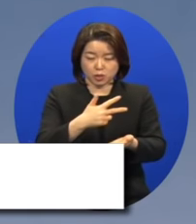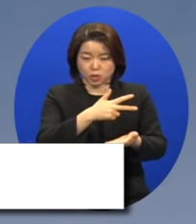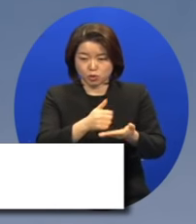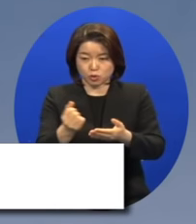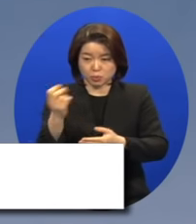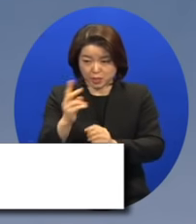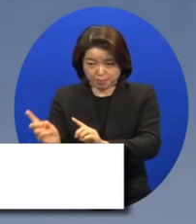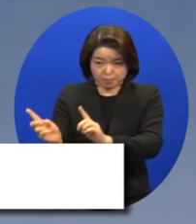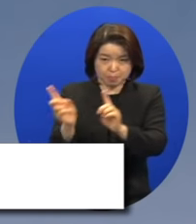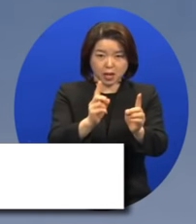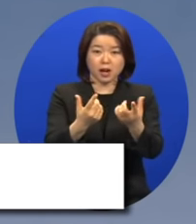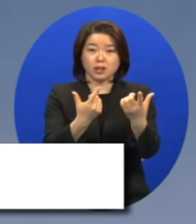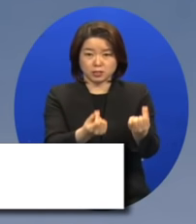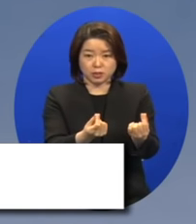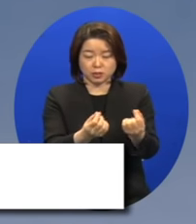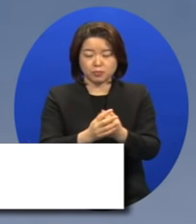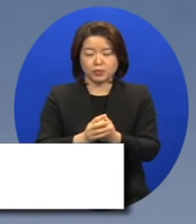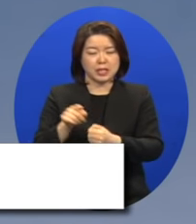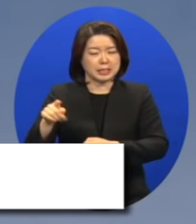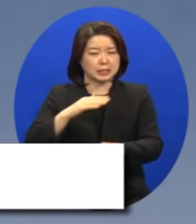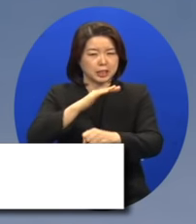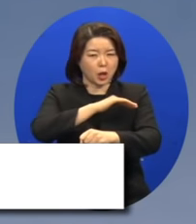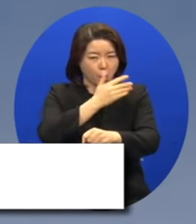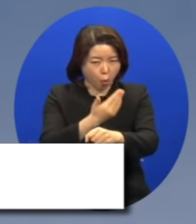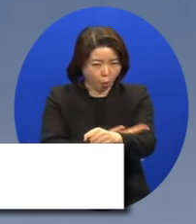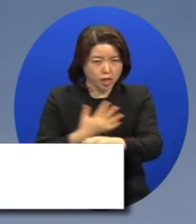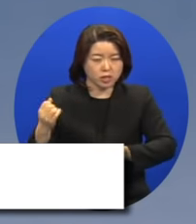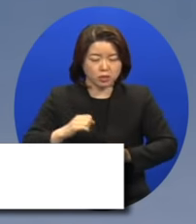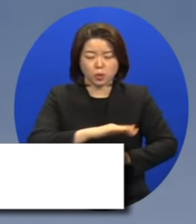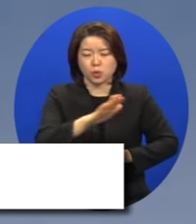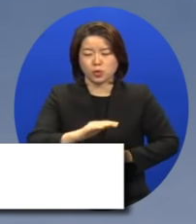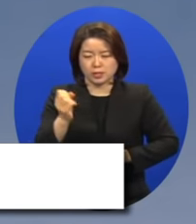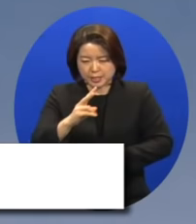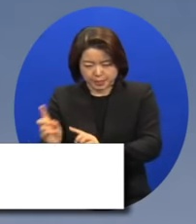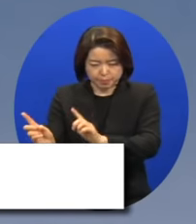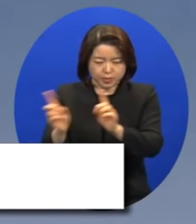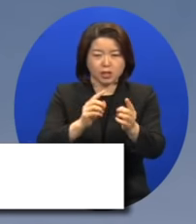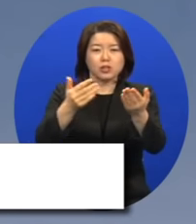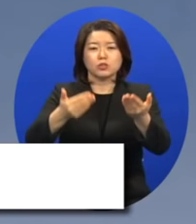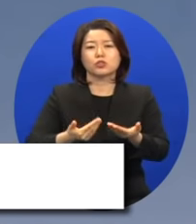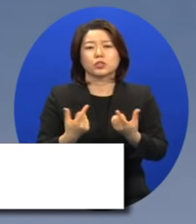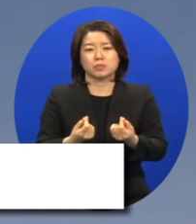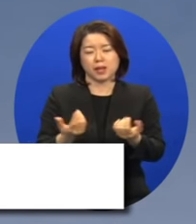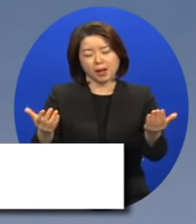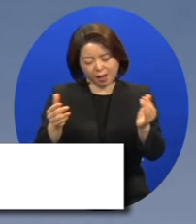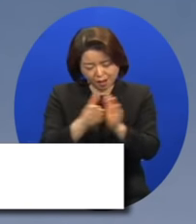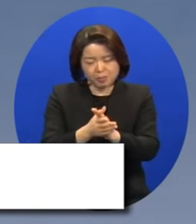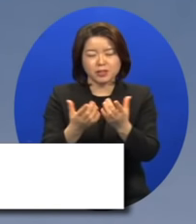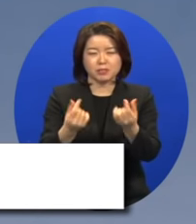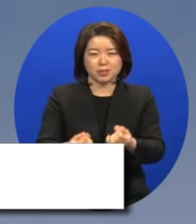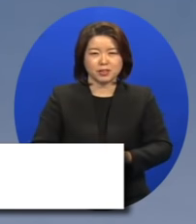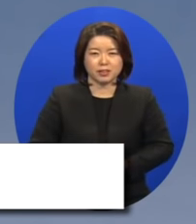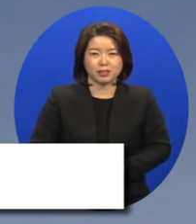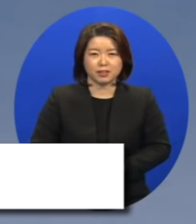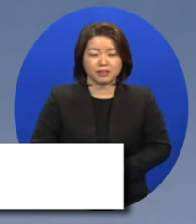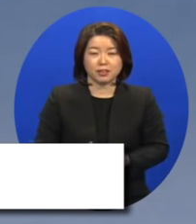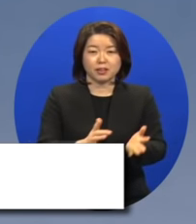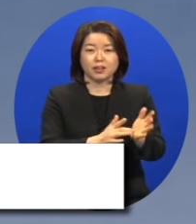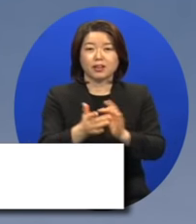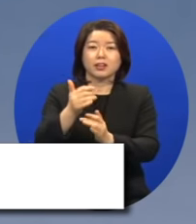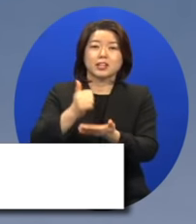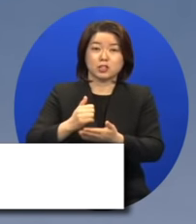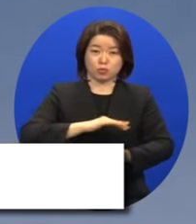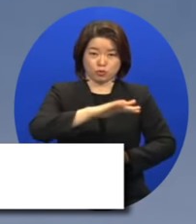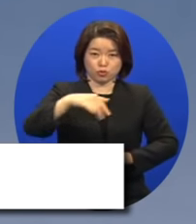그분의능력으로주님을부활시키셨고, 또한우리도부활시키실것입니다.아멘.예수님